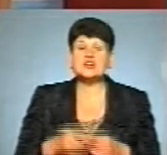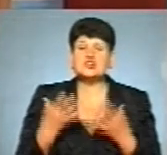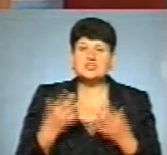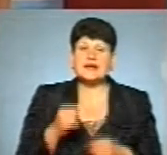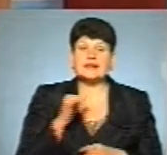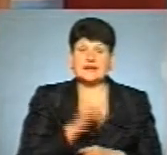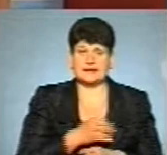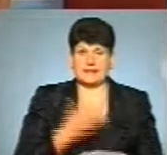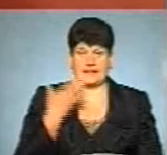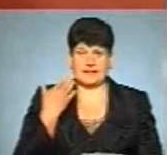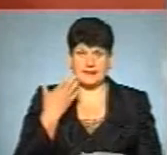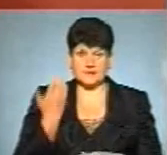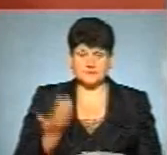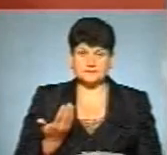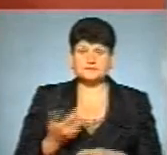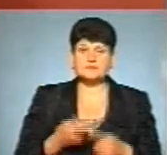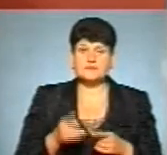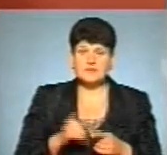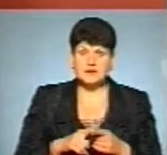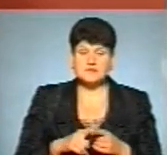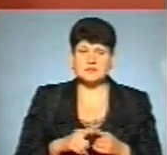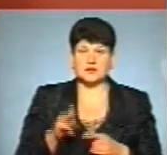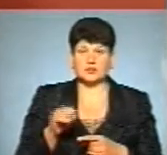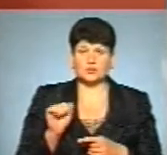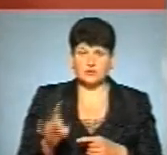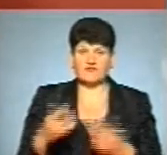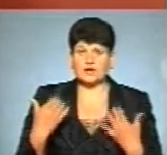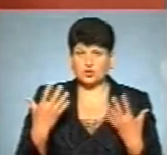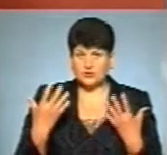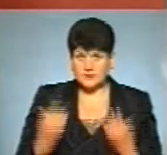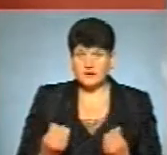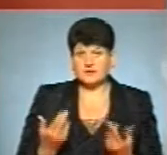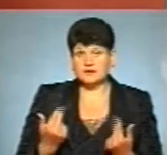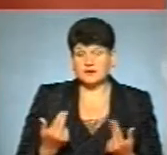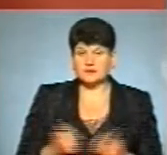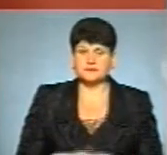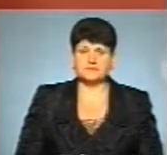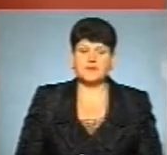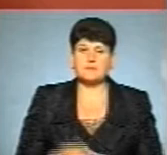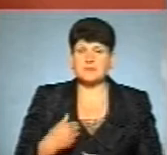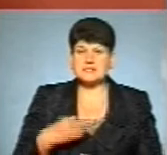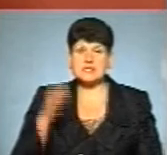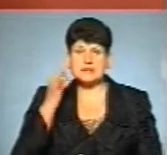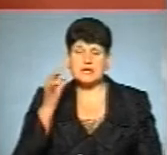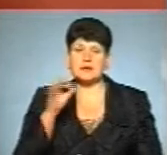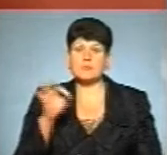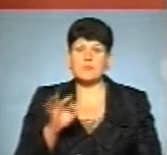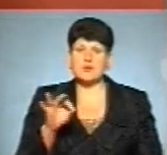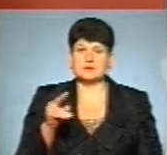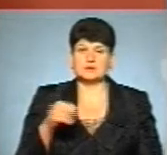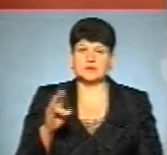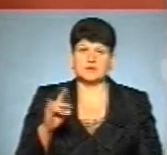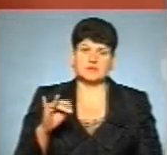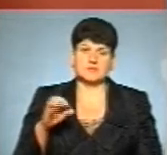них легше. Це такий варіант турів вихідного дня. Так, ми говоримо про тури вихідного дня. Ми згадали про Дністровський каньйон, ми можемо зараз